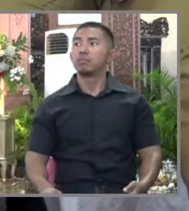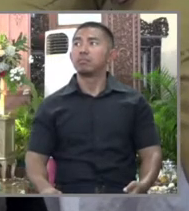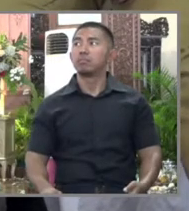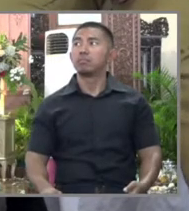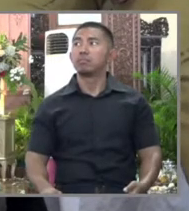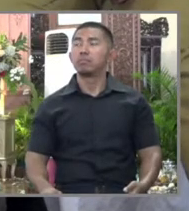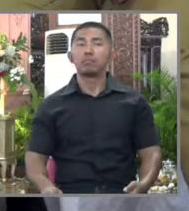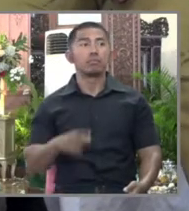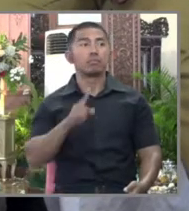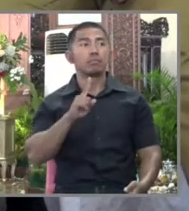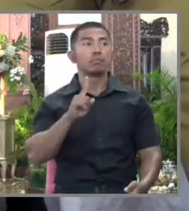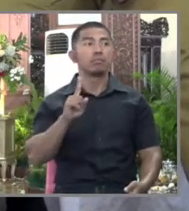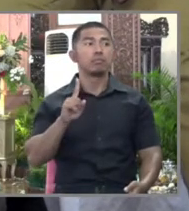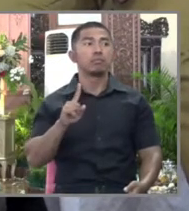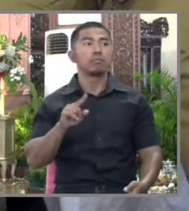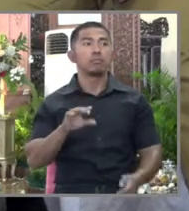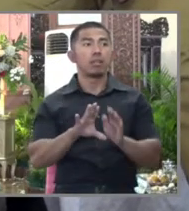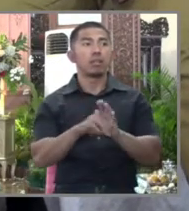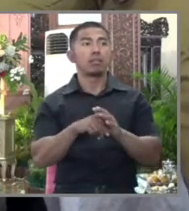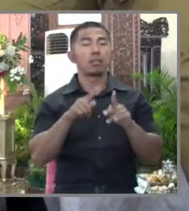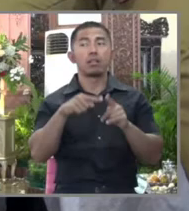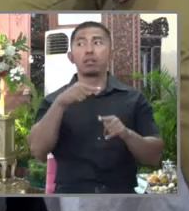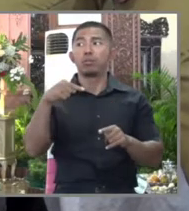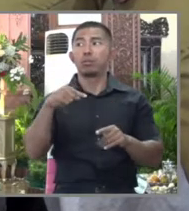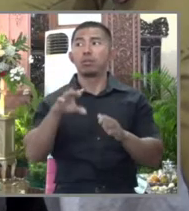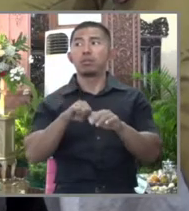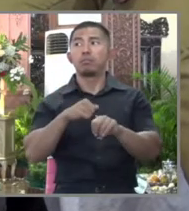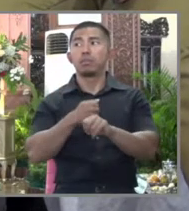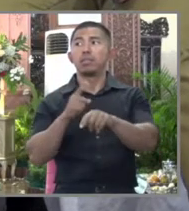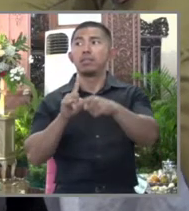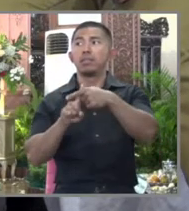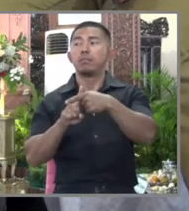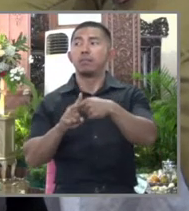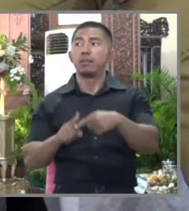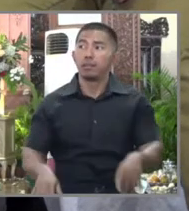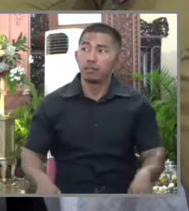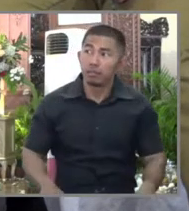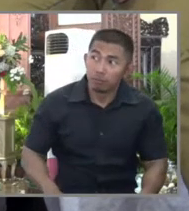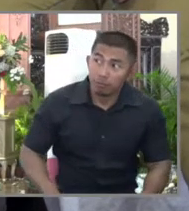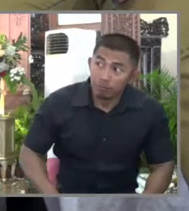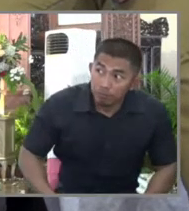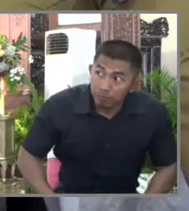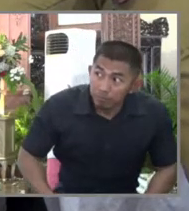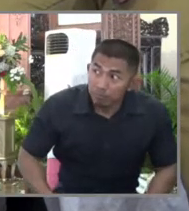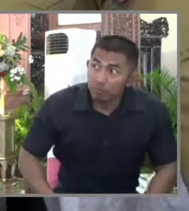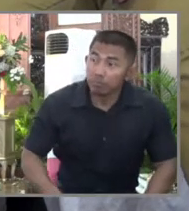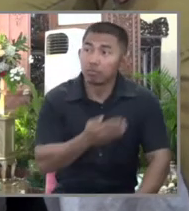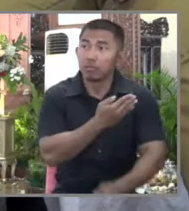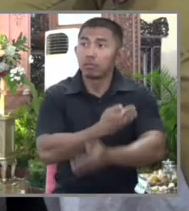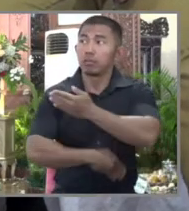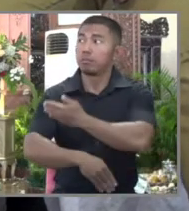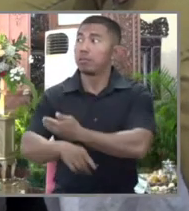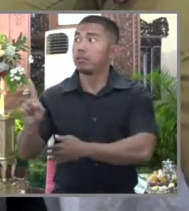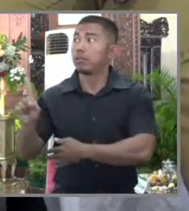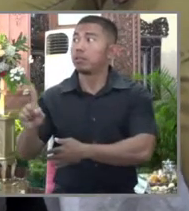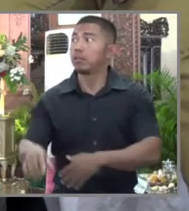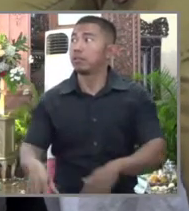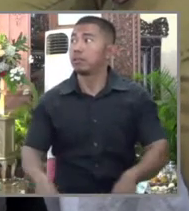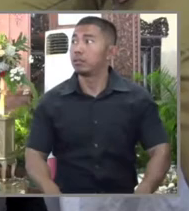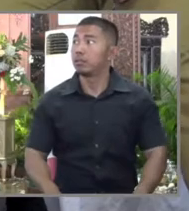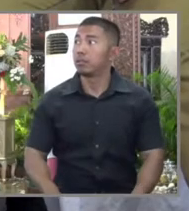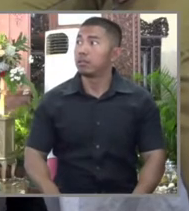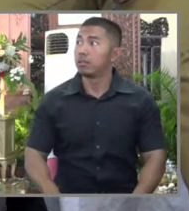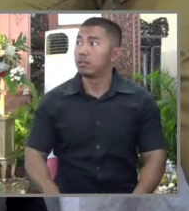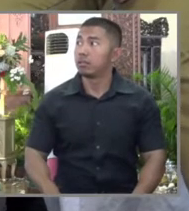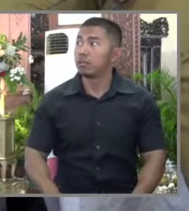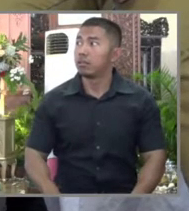Salah satu enggak apa-apa ya, nanti kalau masih kurang bisa ditambahkan. Bapak ya, dari penyandang disabilitas, lalu kemudian dari forum anak. Forum anak tadi belakang. Oke,